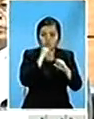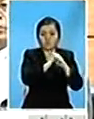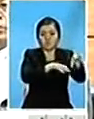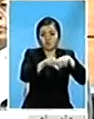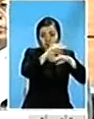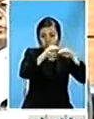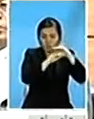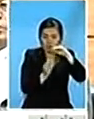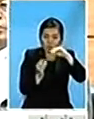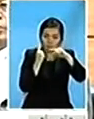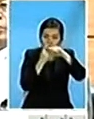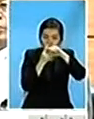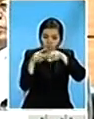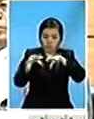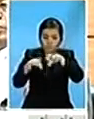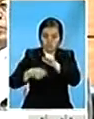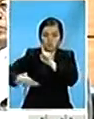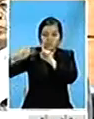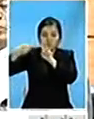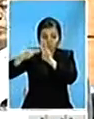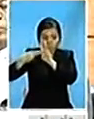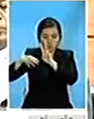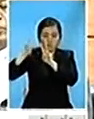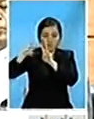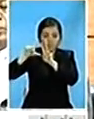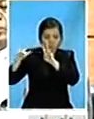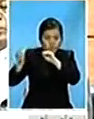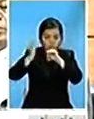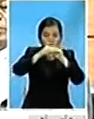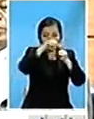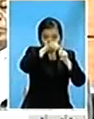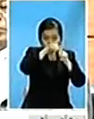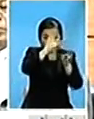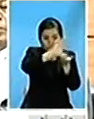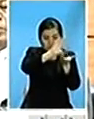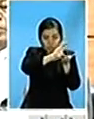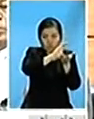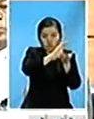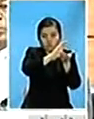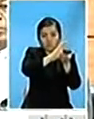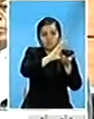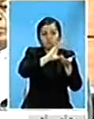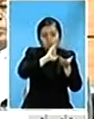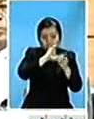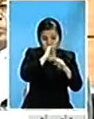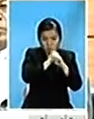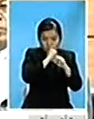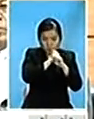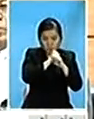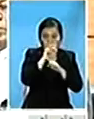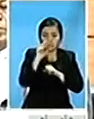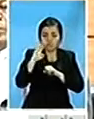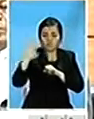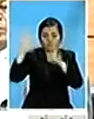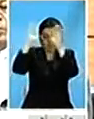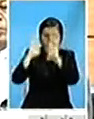บวกกับค่าบริหารจัดการอีก 26,000 ล้านบาทเม็ดเงินนี้เนี่ยถ้ามาใช้ในระบบของการ